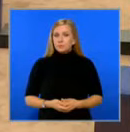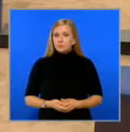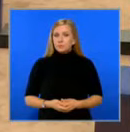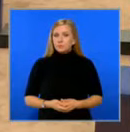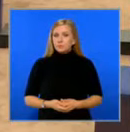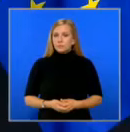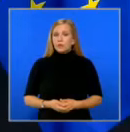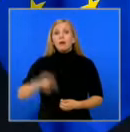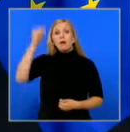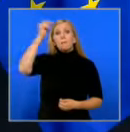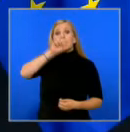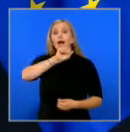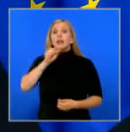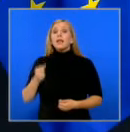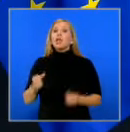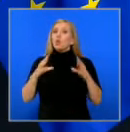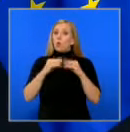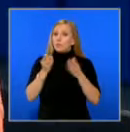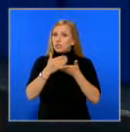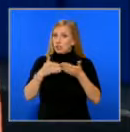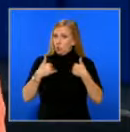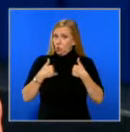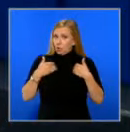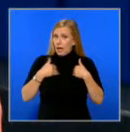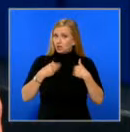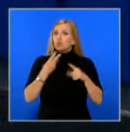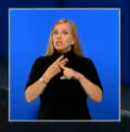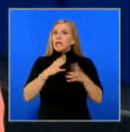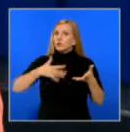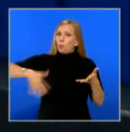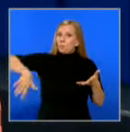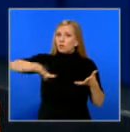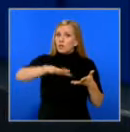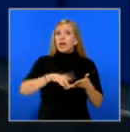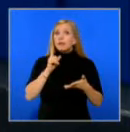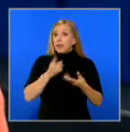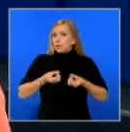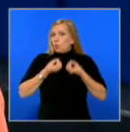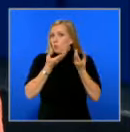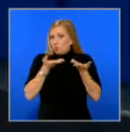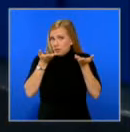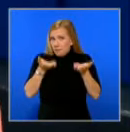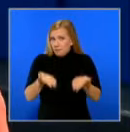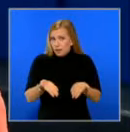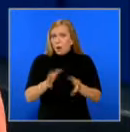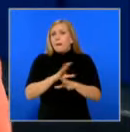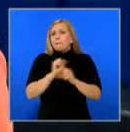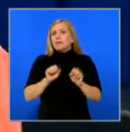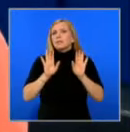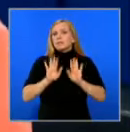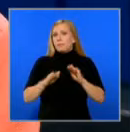каза българия и румъния са част от нашето шенгенско пространство нека ги допуснем в него без да се